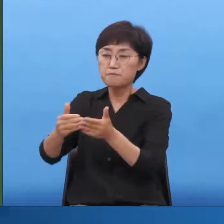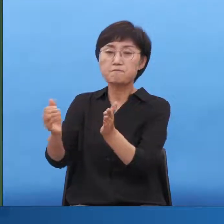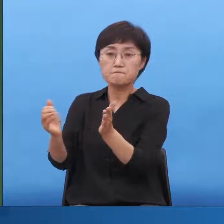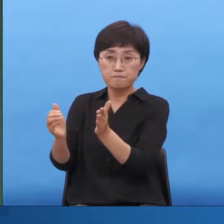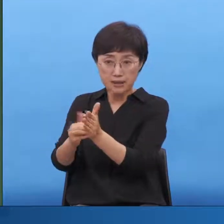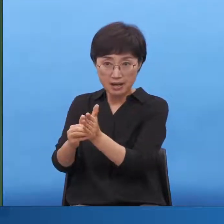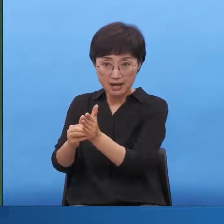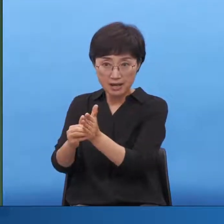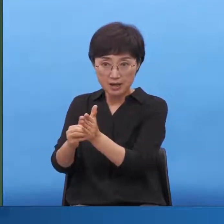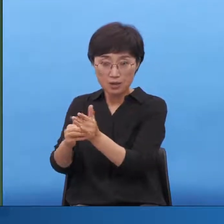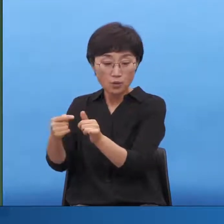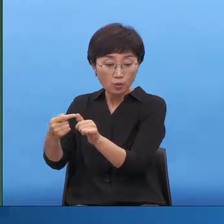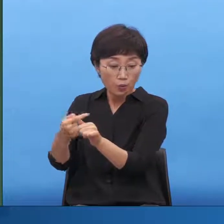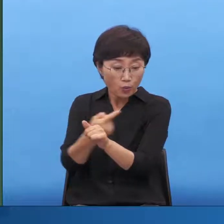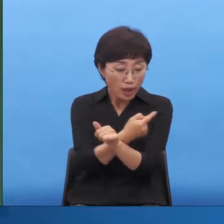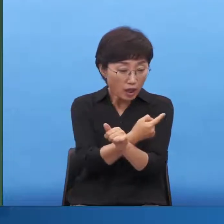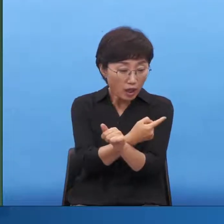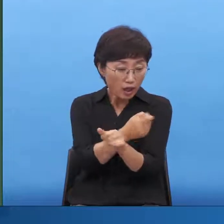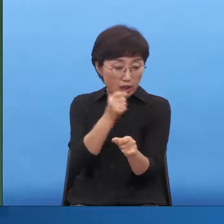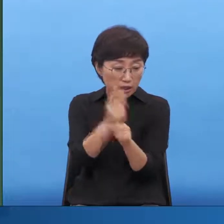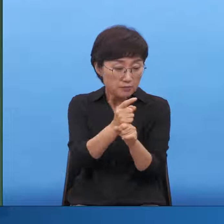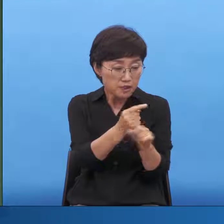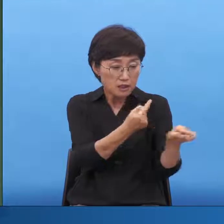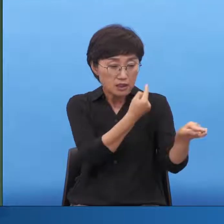증거들이 많지 않습니까?